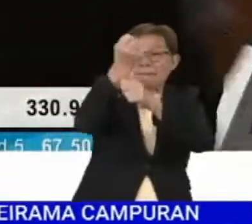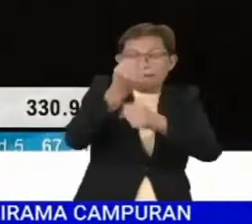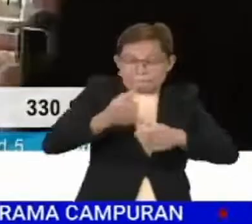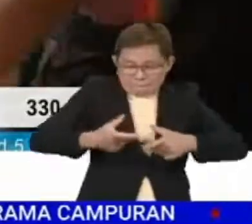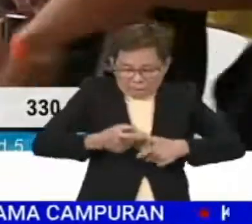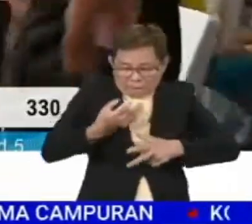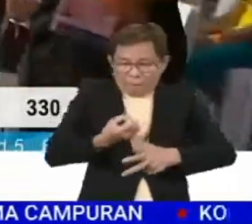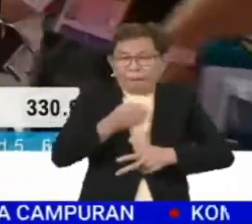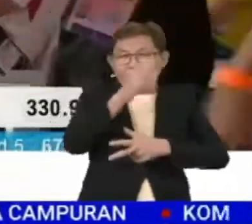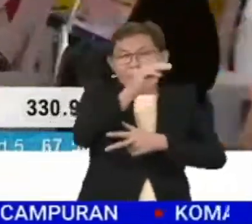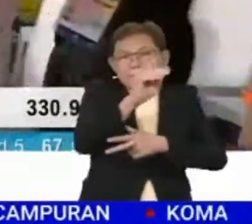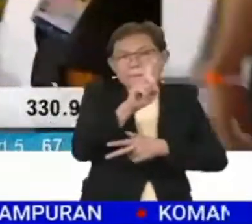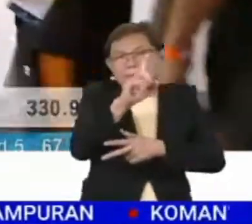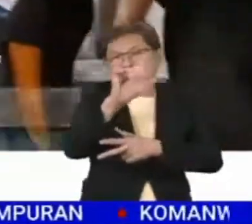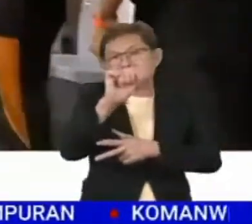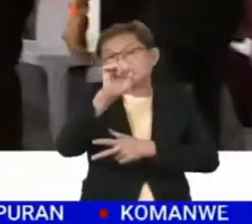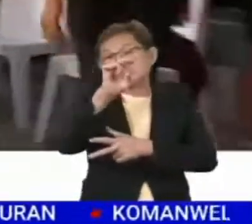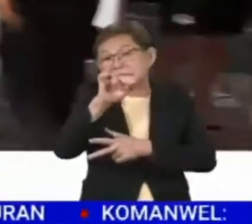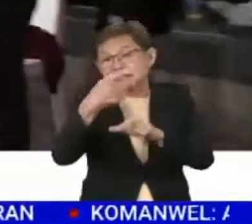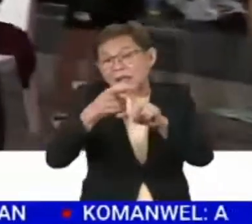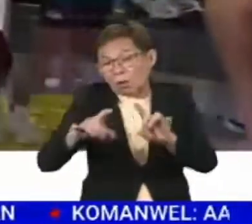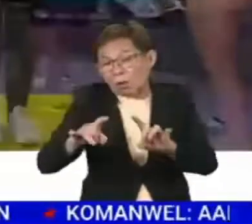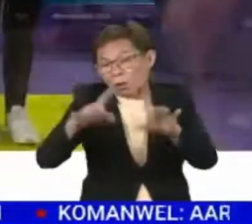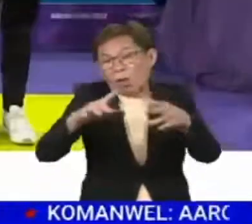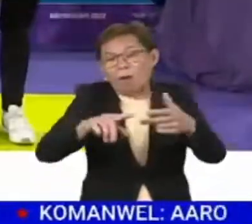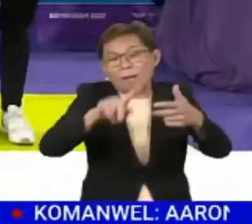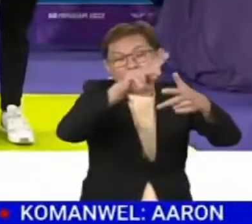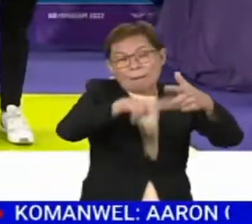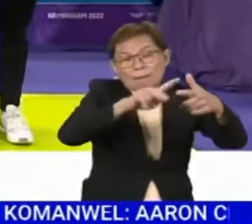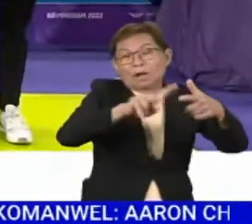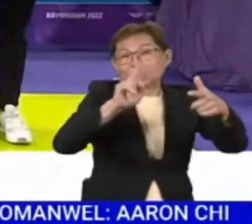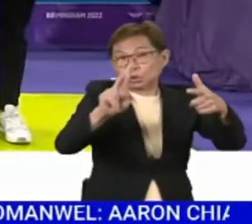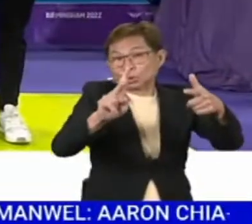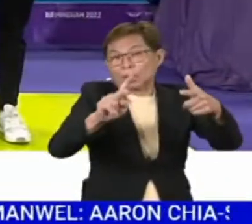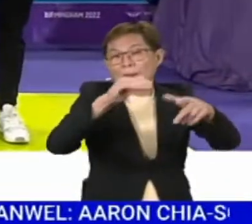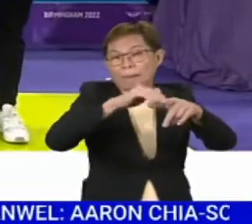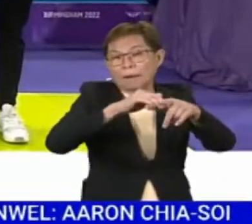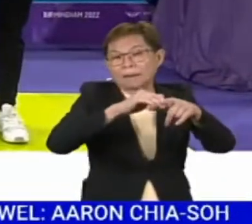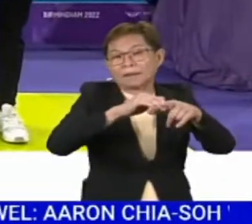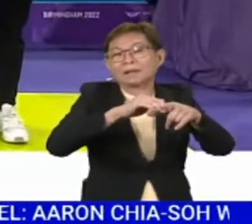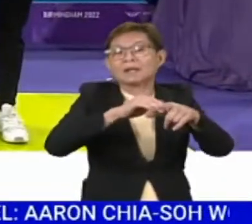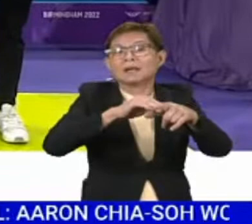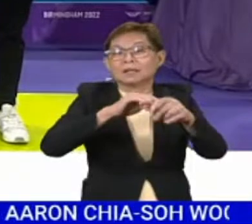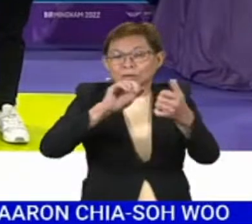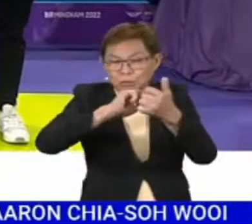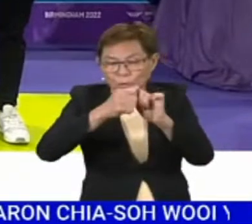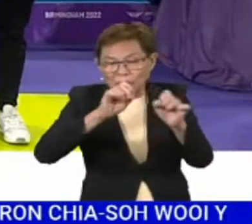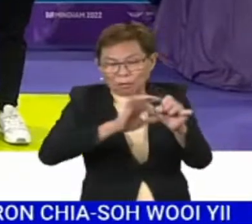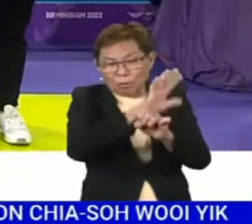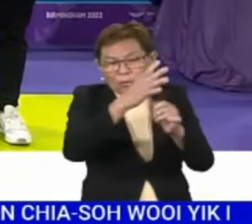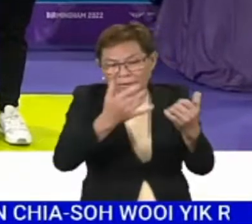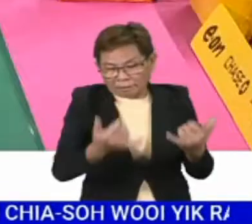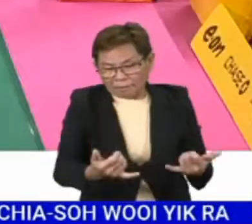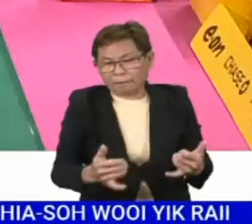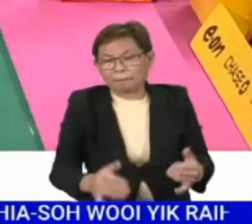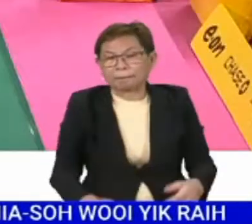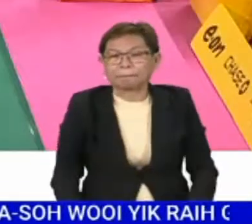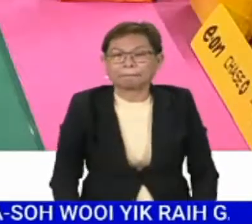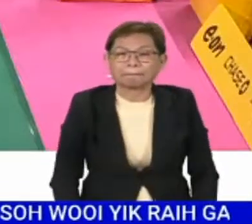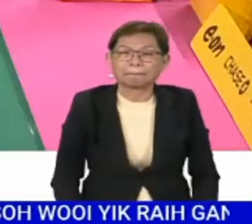najis dan kini dari Australia Ia merupakan perak keduanya pada temasya kali ini hai